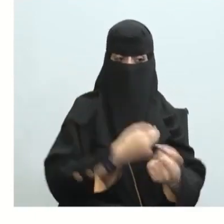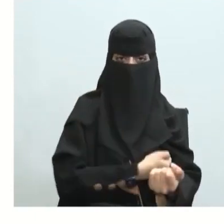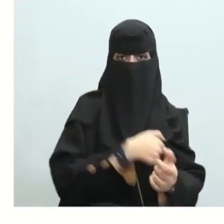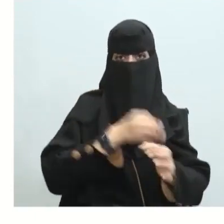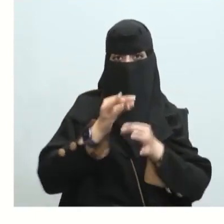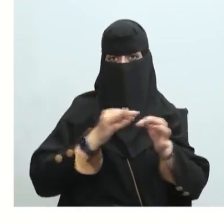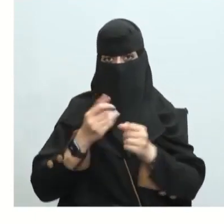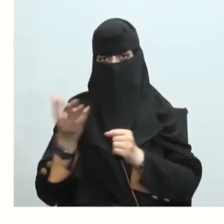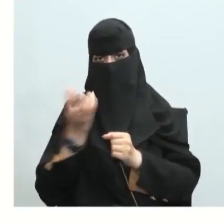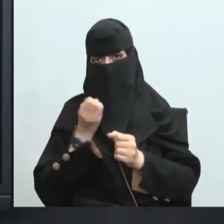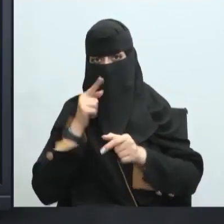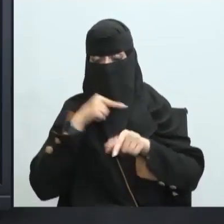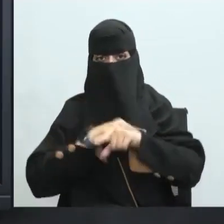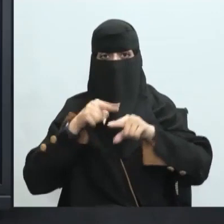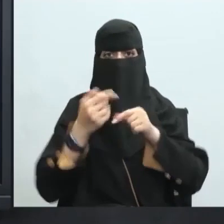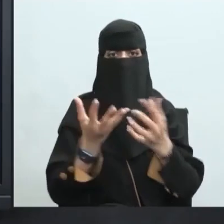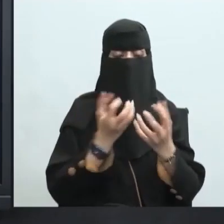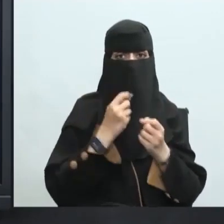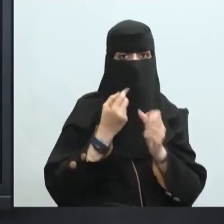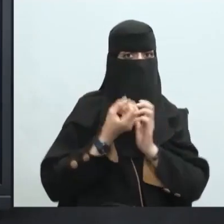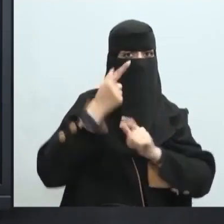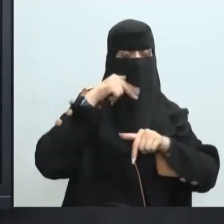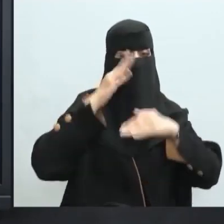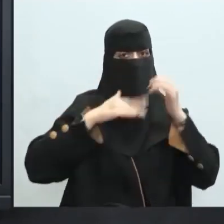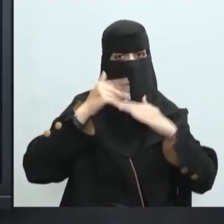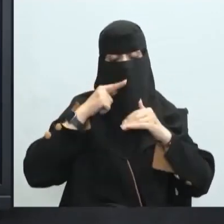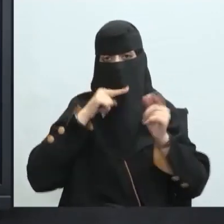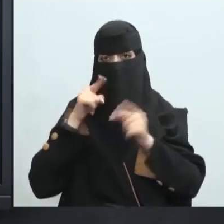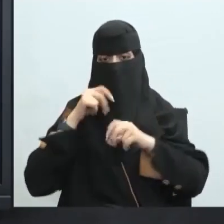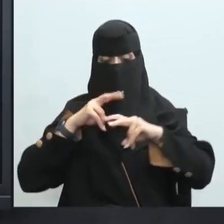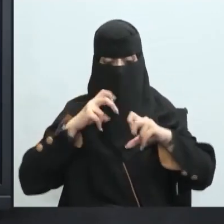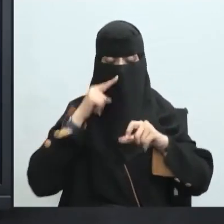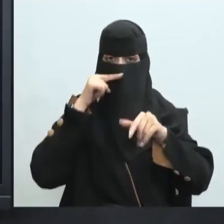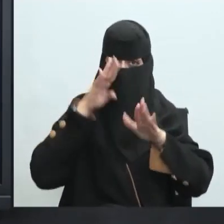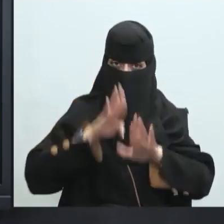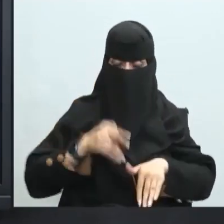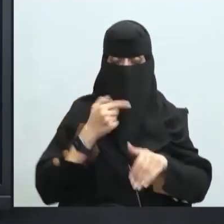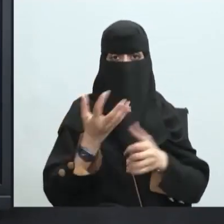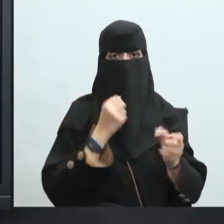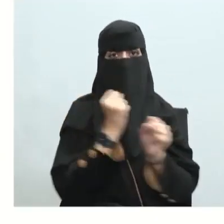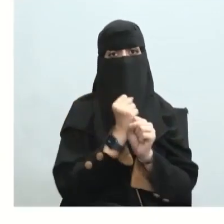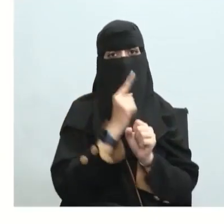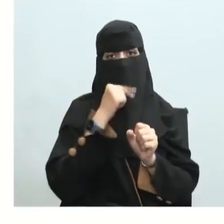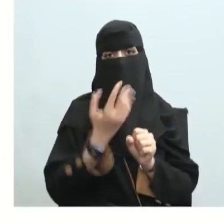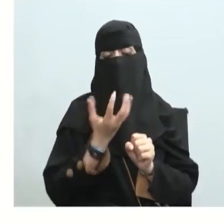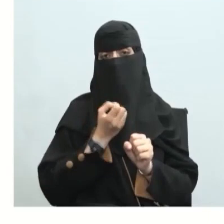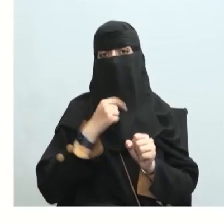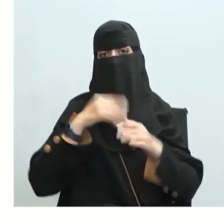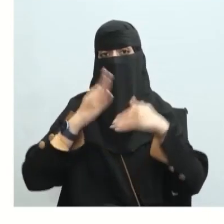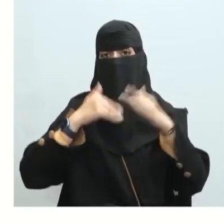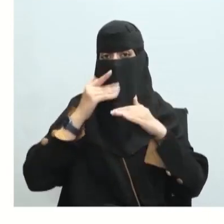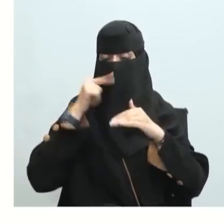والمهندسون بحاجه الى ترويج افكارهم ومهاراتهم الباحثون عن الوظائف بحاجه الى